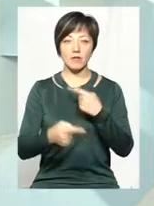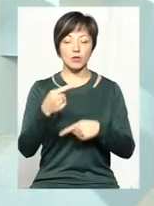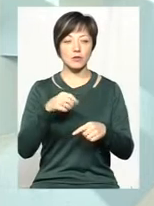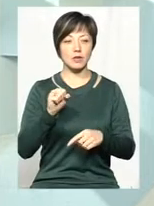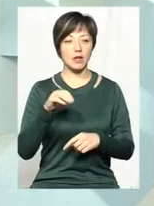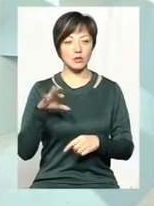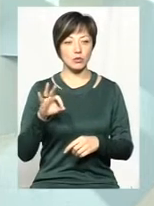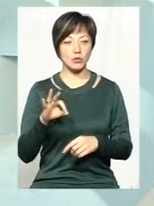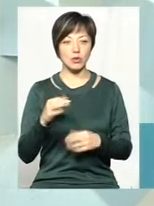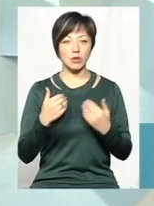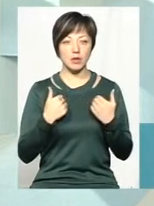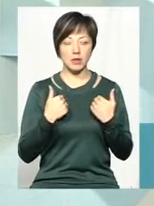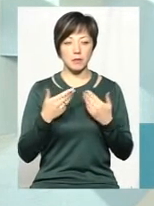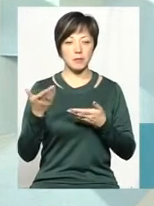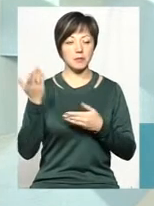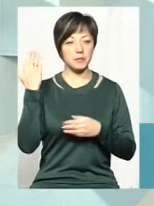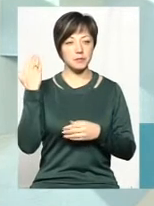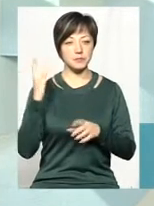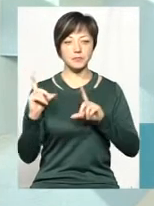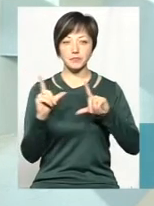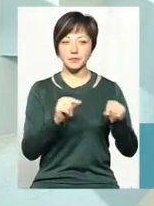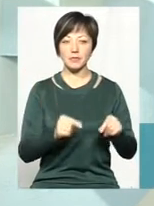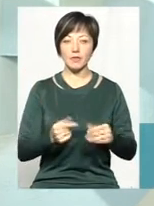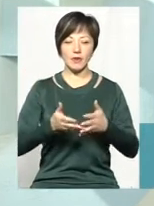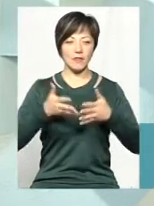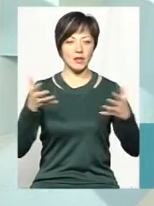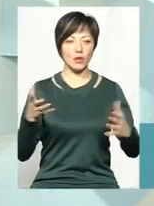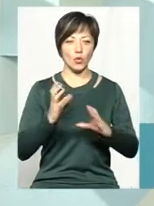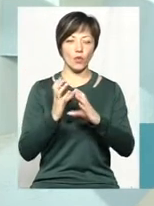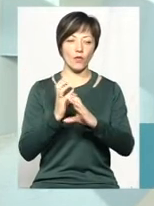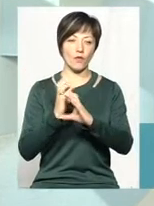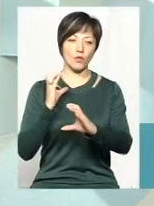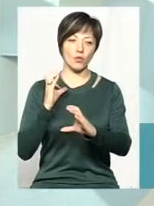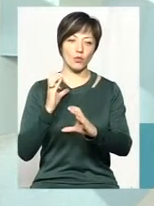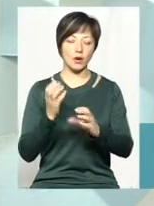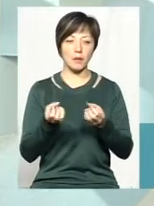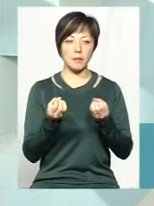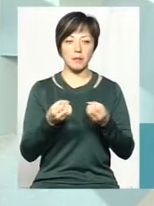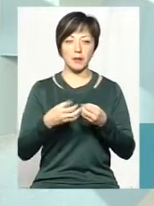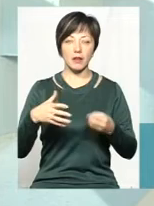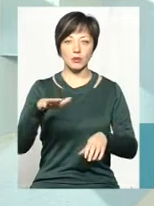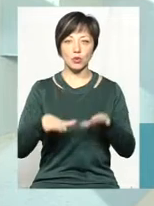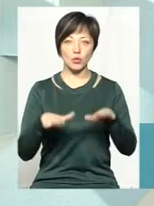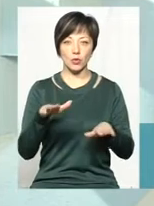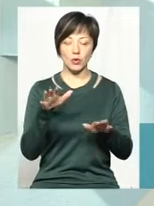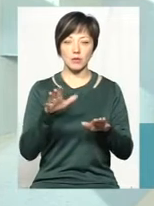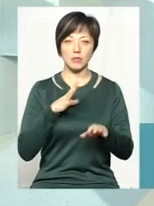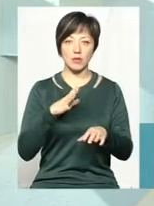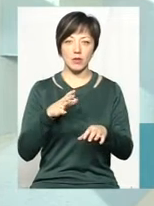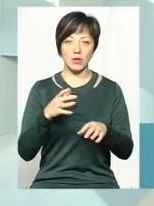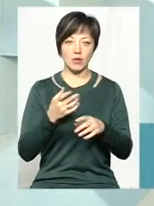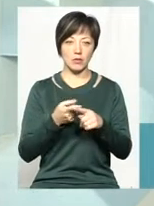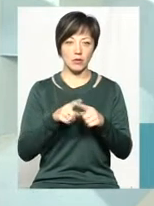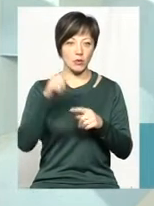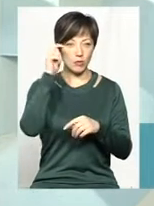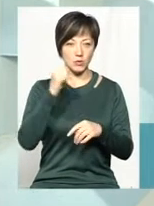АТО, ми тоді поїхали великою фурою, 15-го ми загрузили груза, проїхались, хлопці кажуть, да